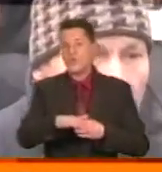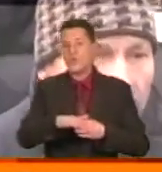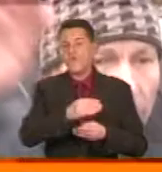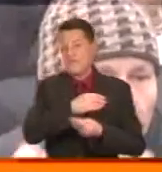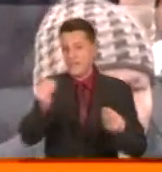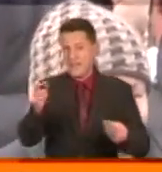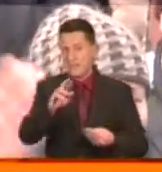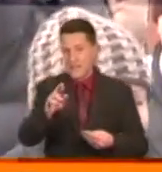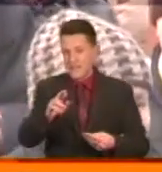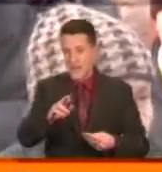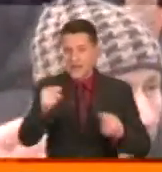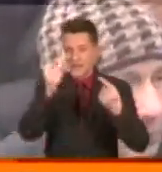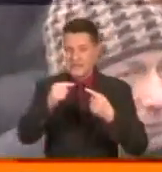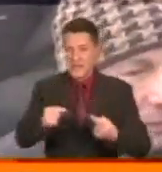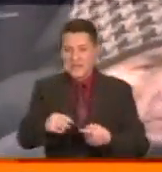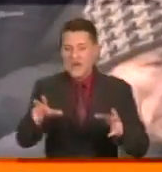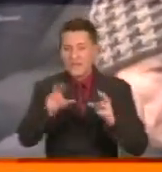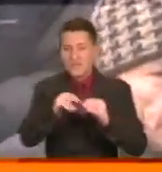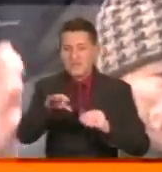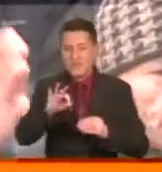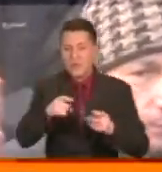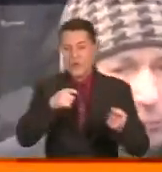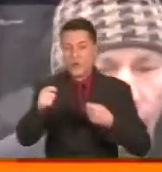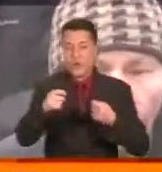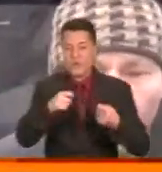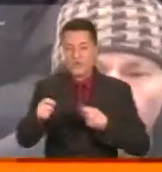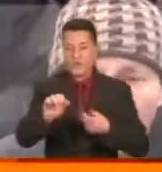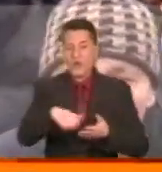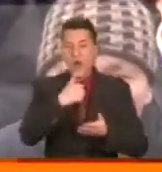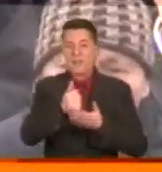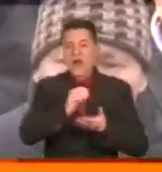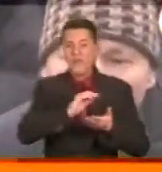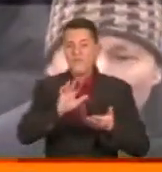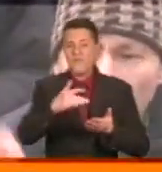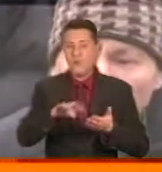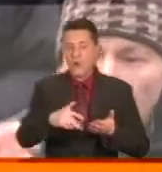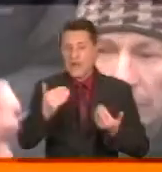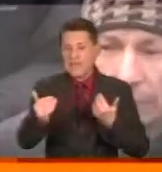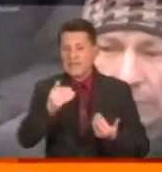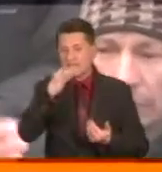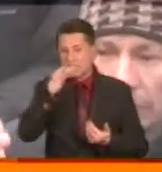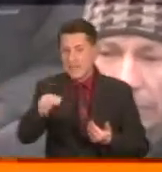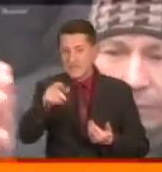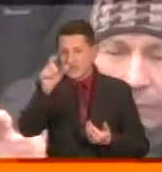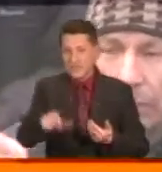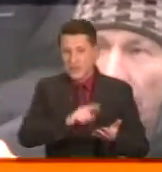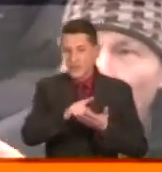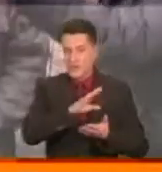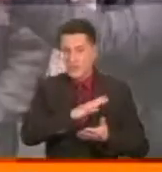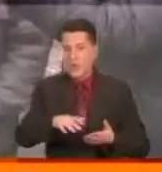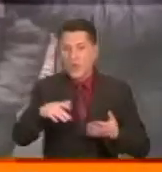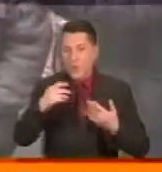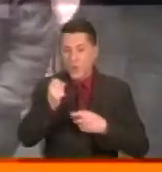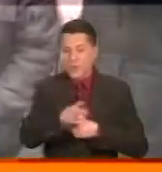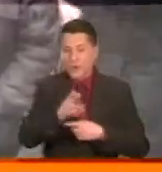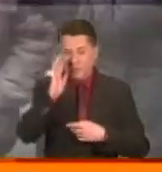повністю. Визначаємося з вами в місті по руководству. І главбуха в тому числі, якщо ви скажете, що чоловік має бути уволений, він буде